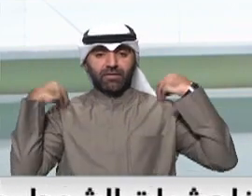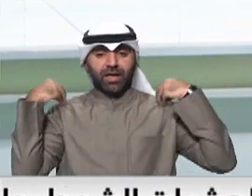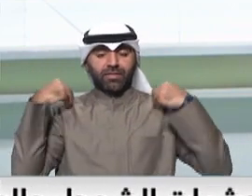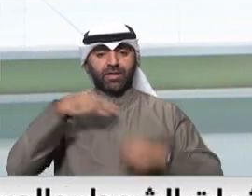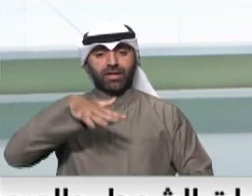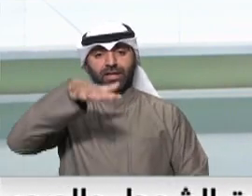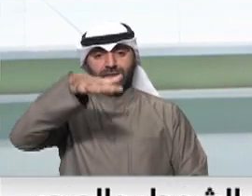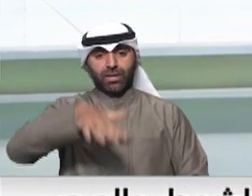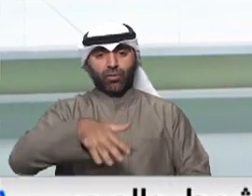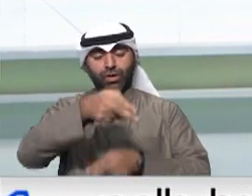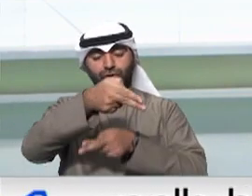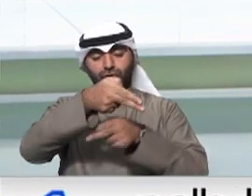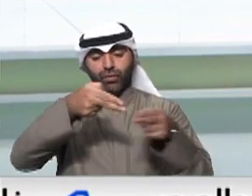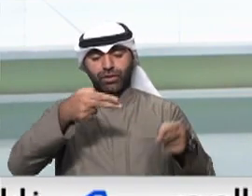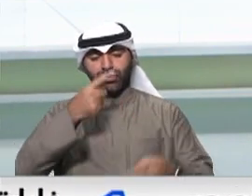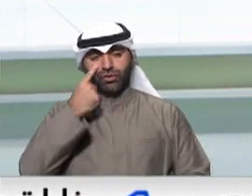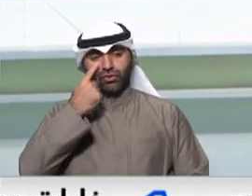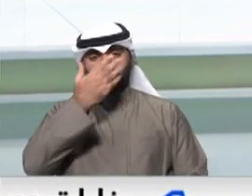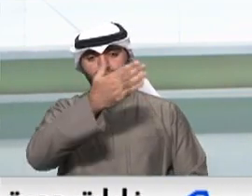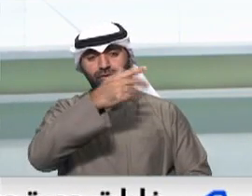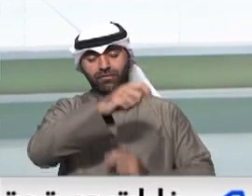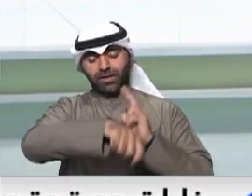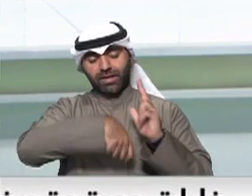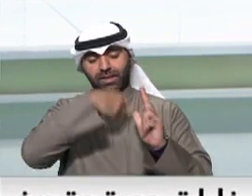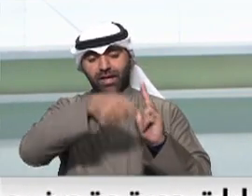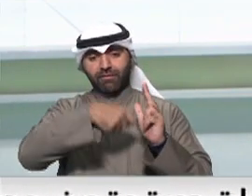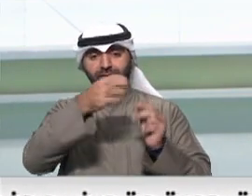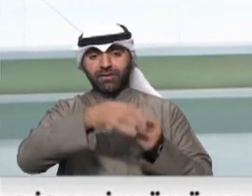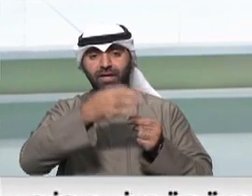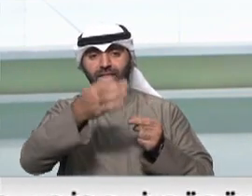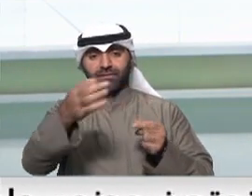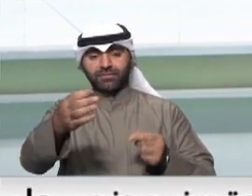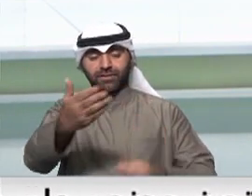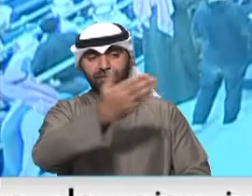والرياضات المزيد من التفاصيل في سياق التقرير